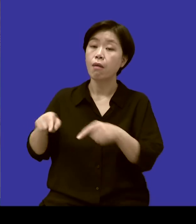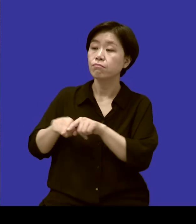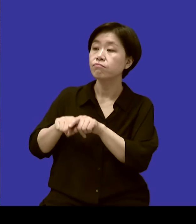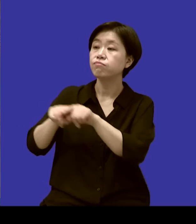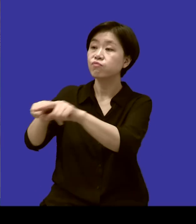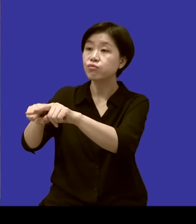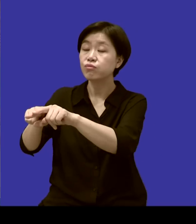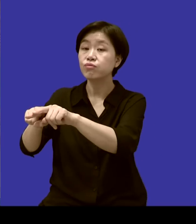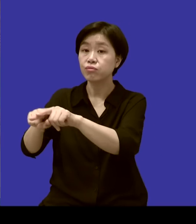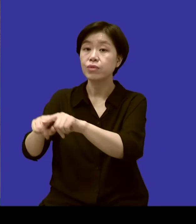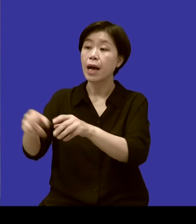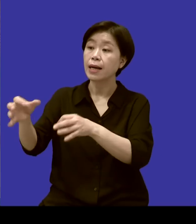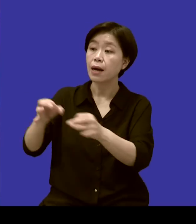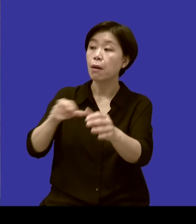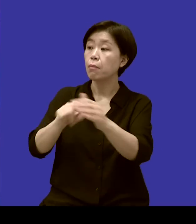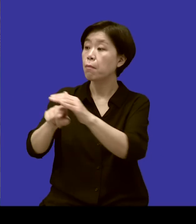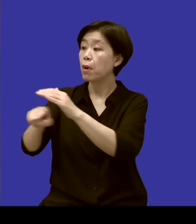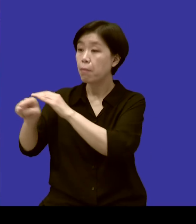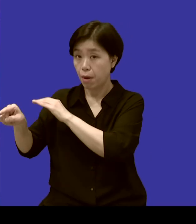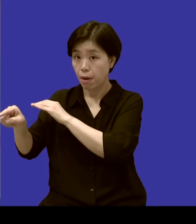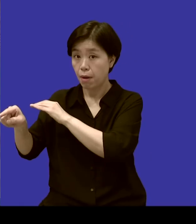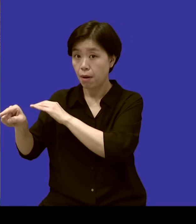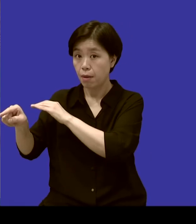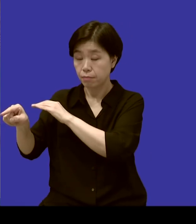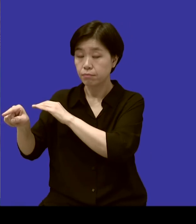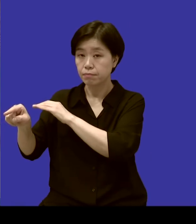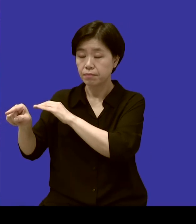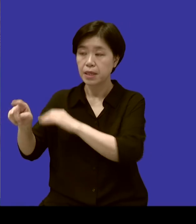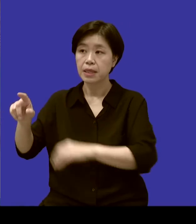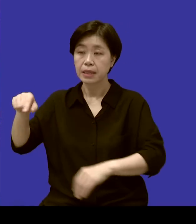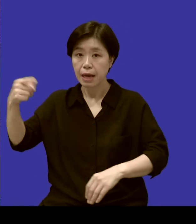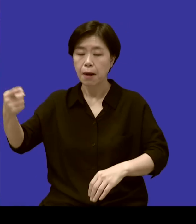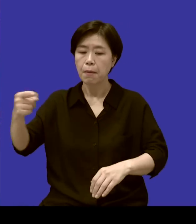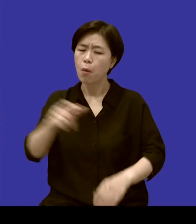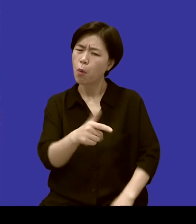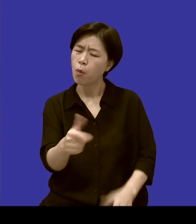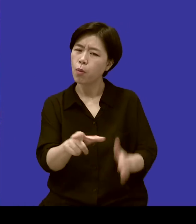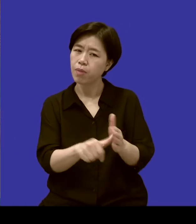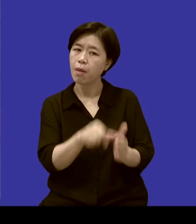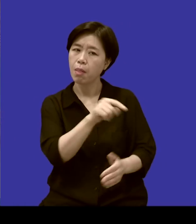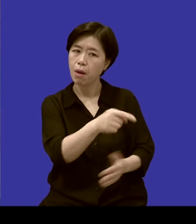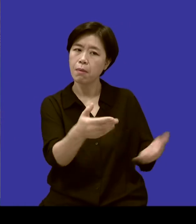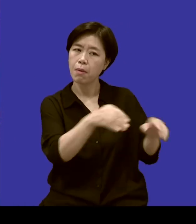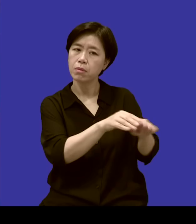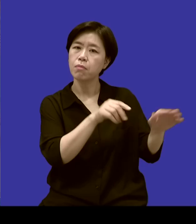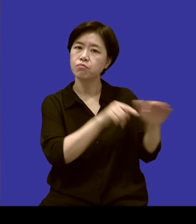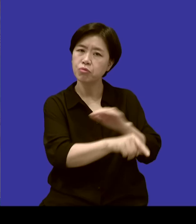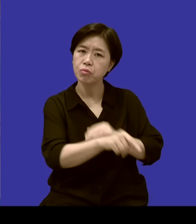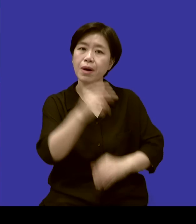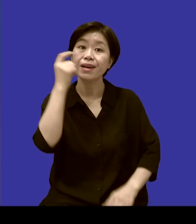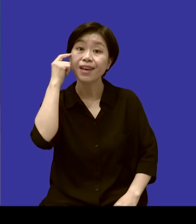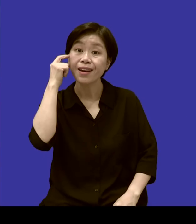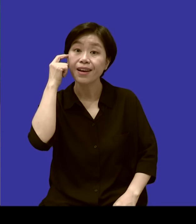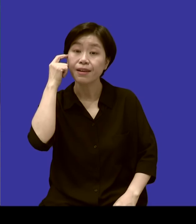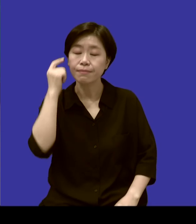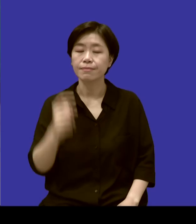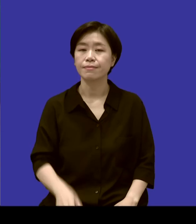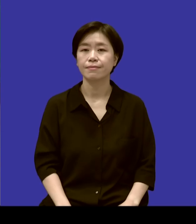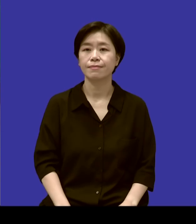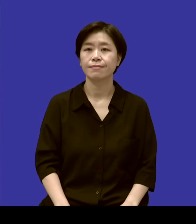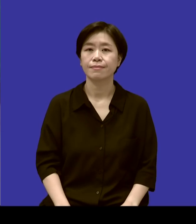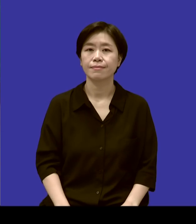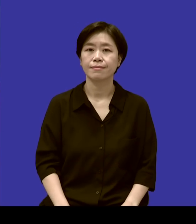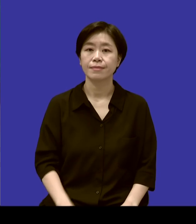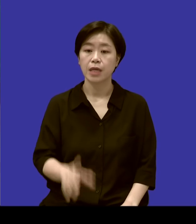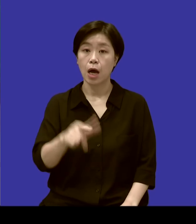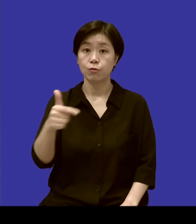갔다가 이따 다녀와서 삼풍백화점을 가야겠다. 그러고 이제 이렇게 스케줄이 바뀐 거잖아요. 그래서 이제